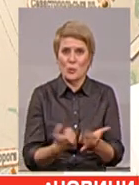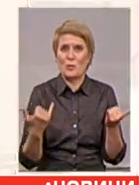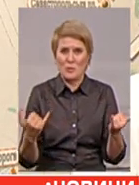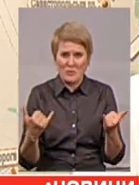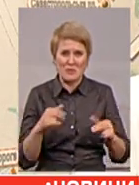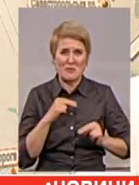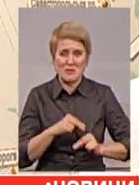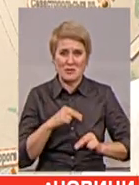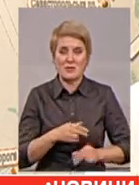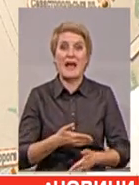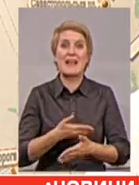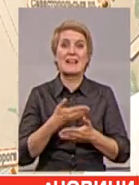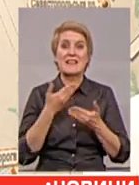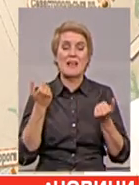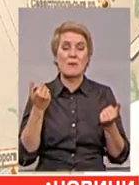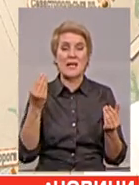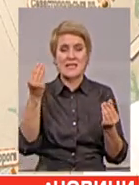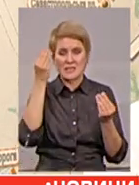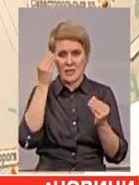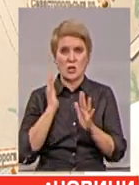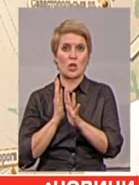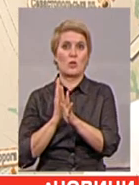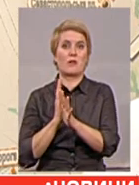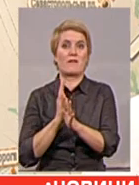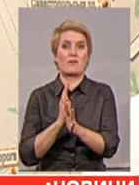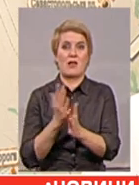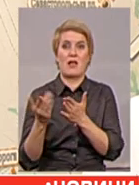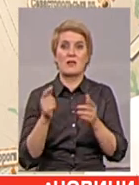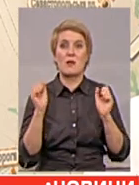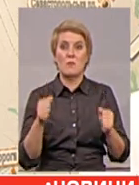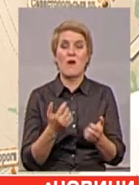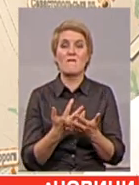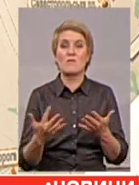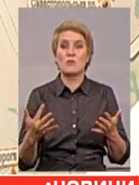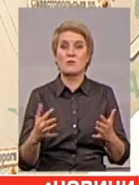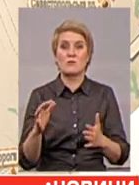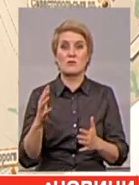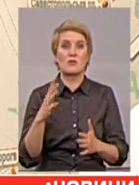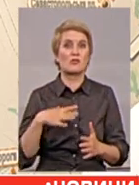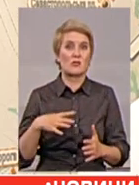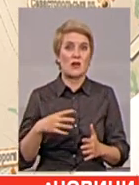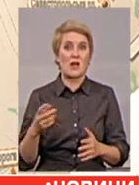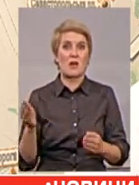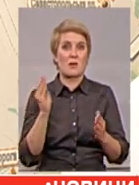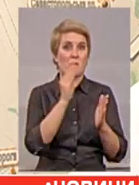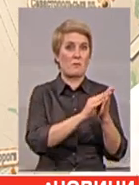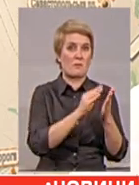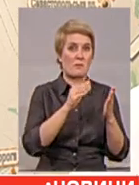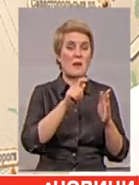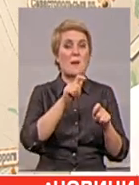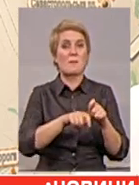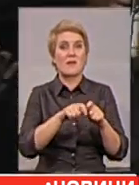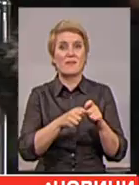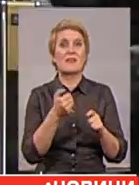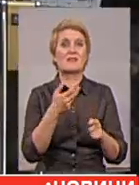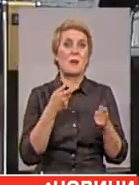працює». Немає взагалі ніякого сенсу стояти в черзі, якщо ти можеш в будь-який момент. Ти когось чекаєш, підійшов, перевірив, скільки в тебе поїздок,